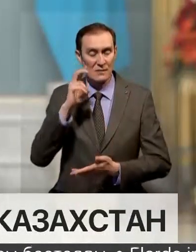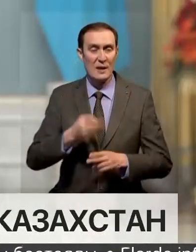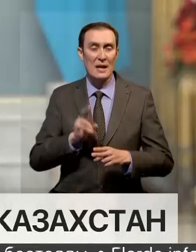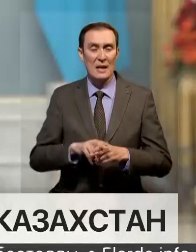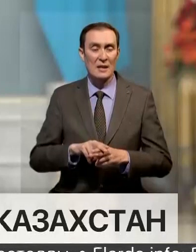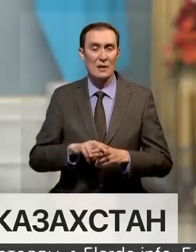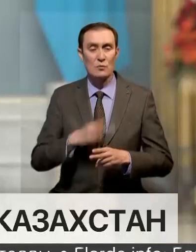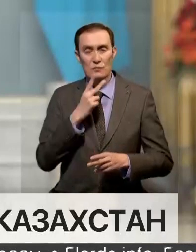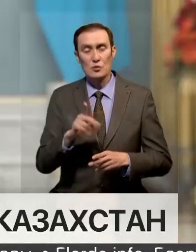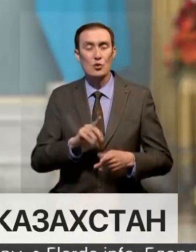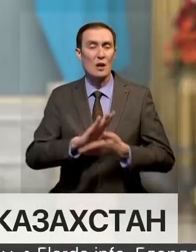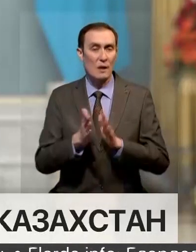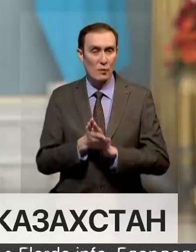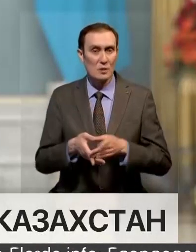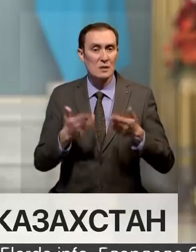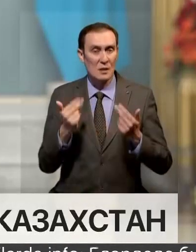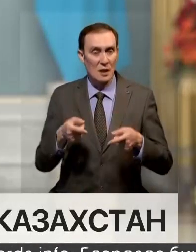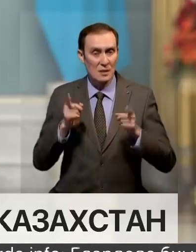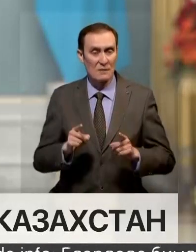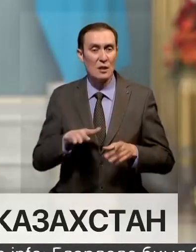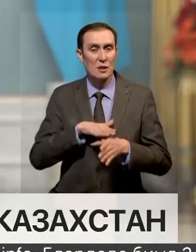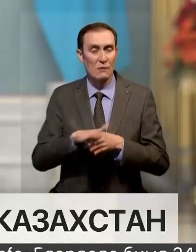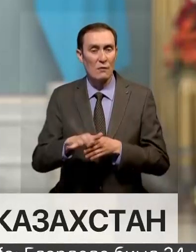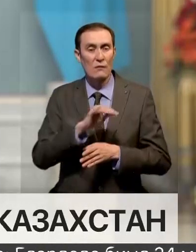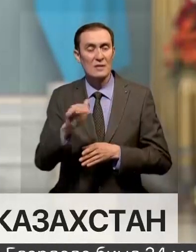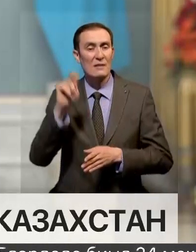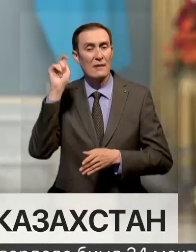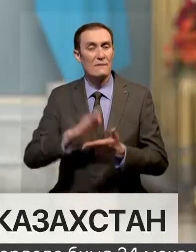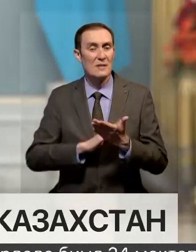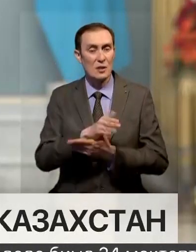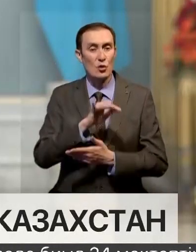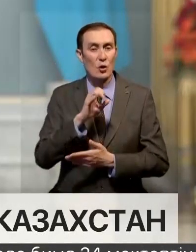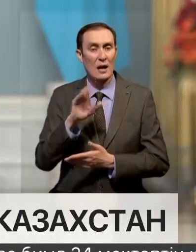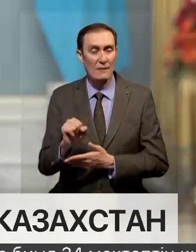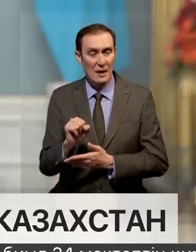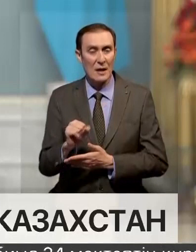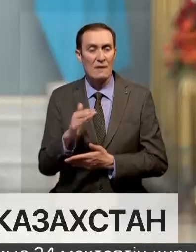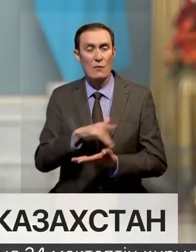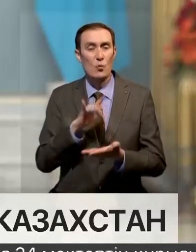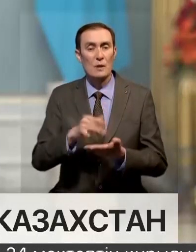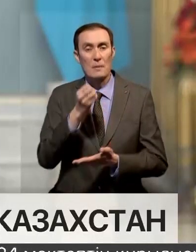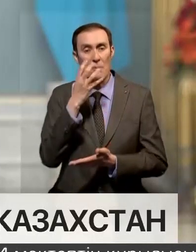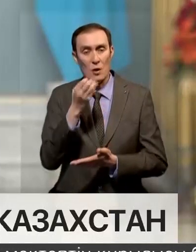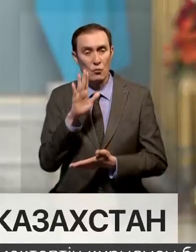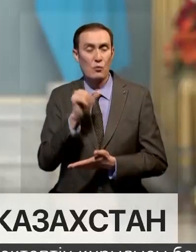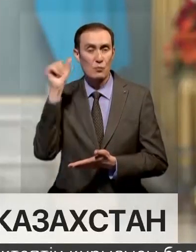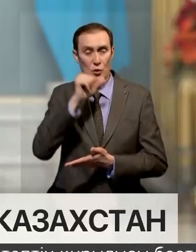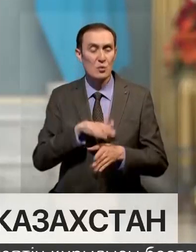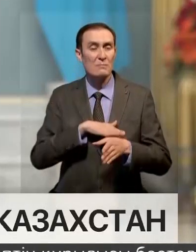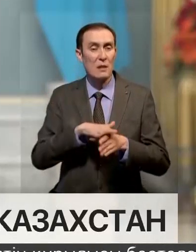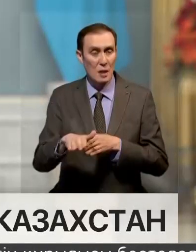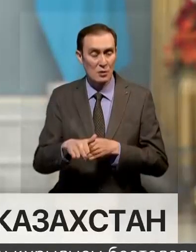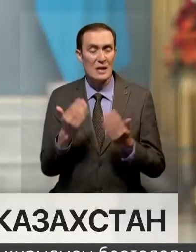сверка часов. Убедиться, что договоренности, достигнутые во время официального визита Касым-Жомарта Токаева в Баку в прошлом году,